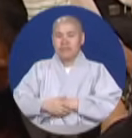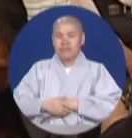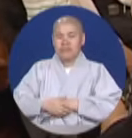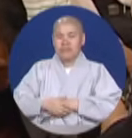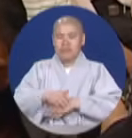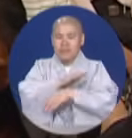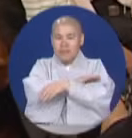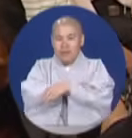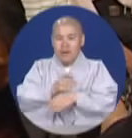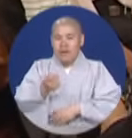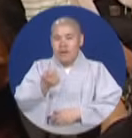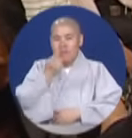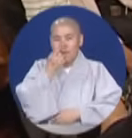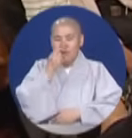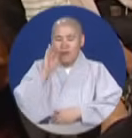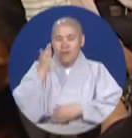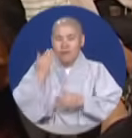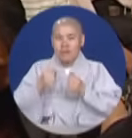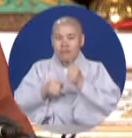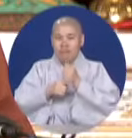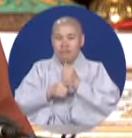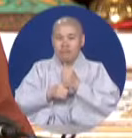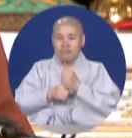이게 잘 배워야 됩니다. 이게요.